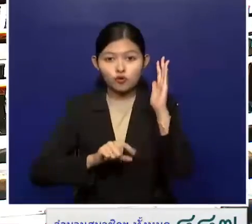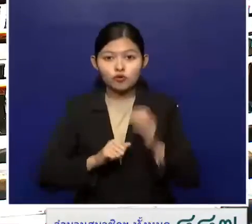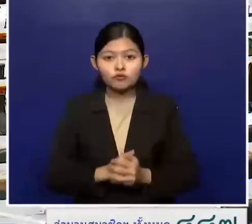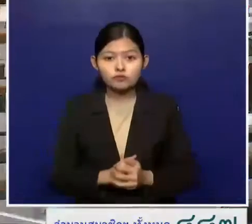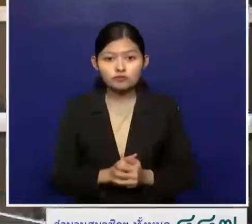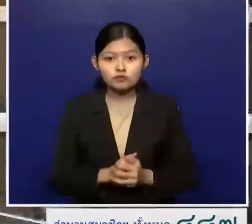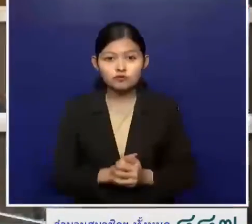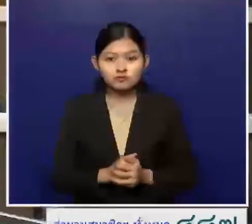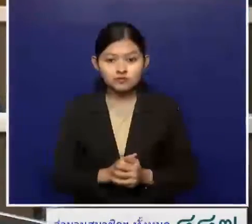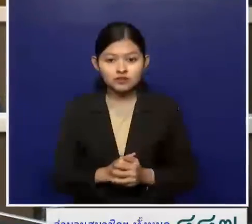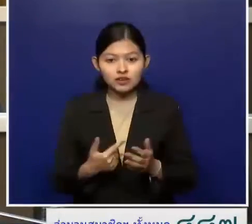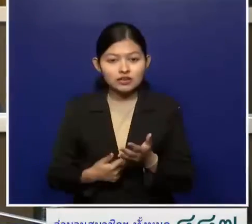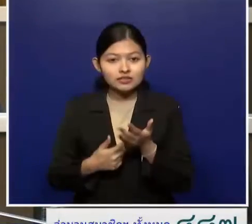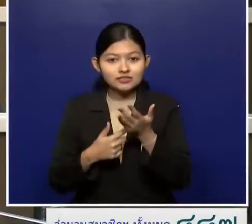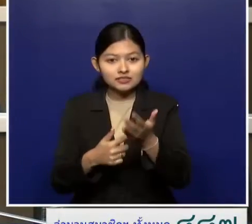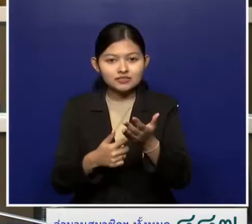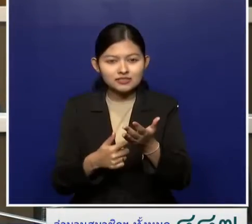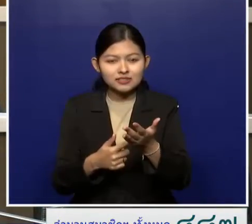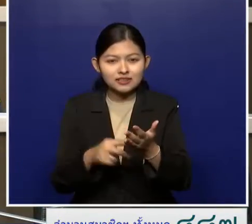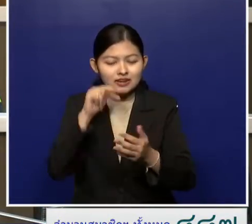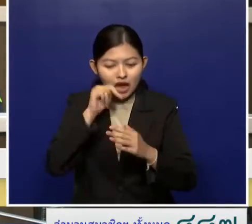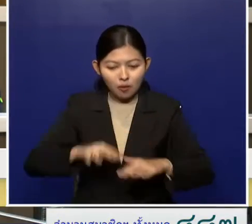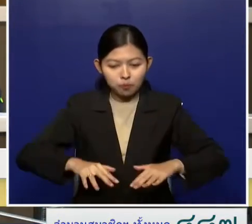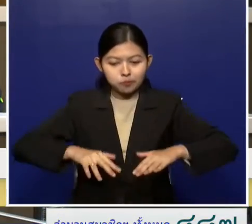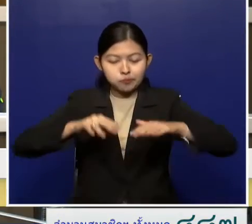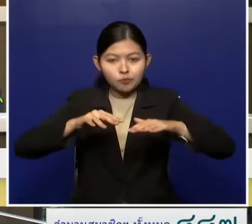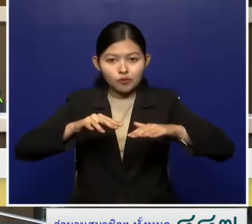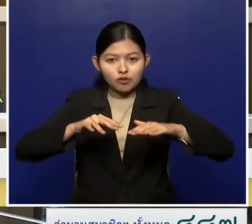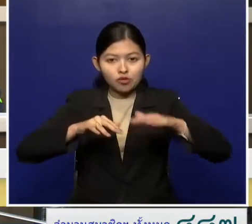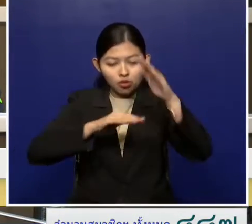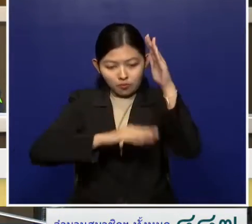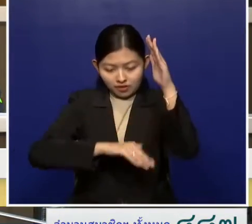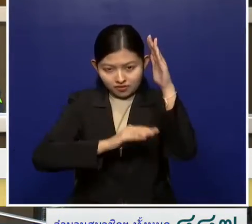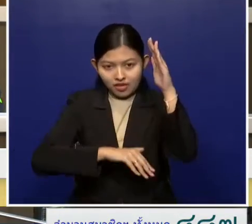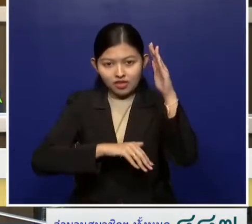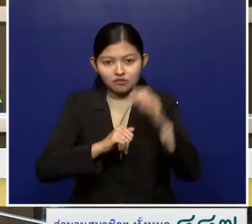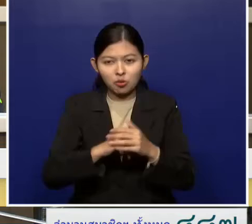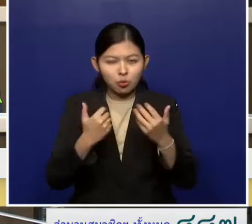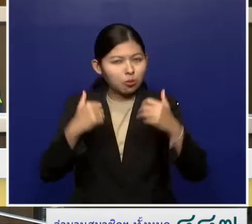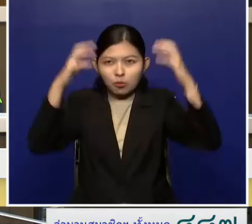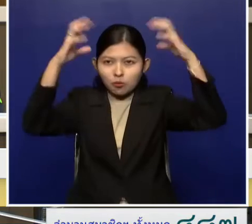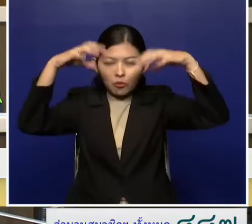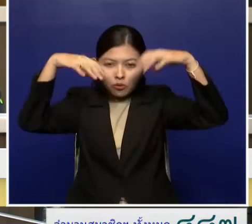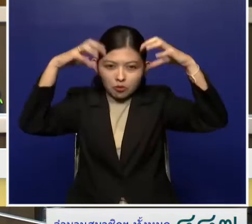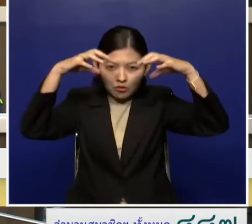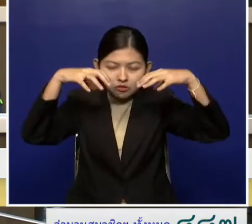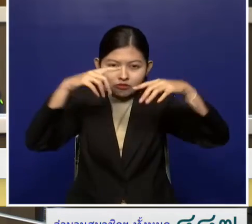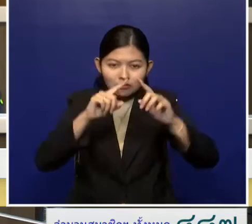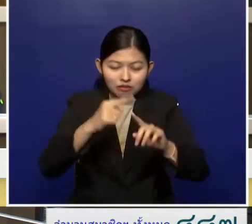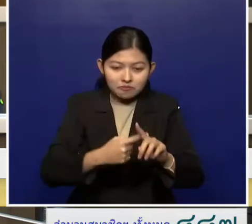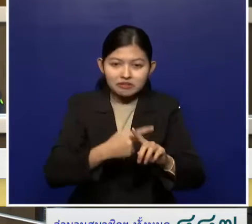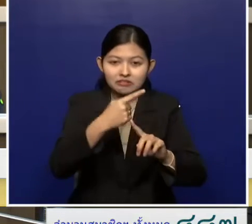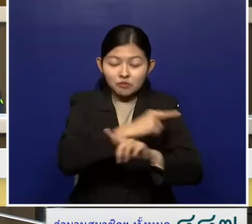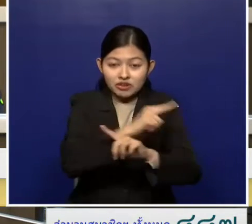Will nameทานประธานเกี่ยวเรื่องน้ำทวมเมนกรสิ ธรรัและเมืองใต้ตามทฟนตกหนักตั้เวลที่หนึ่เป็ตอนมา